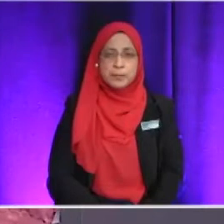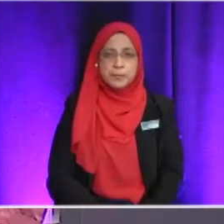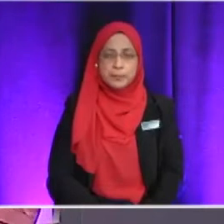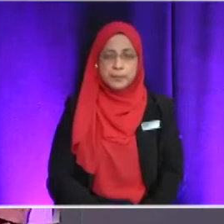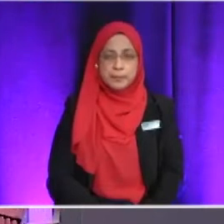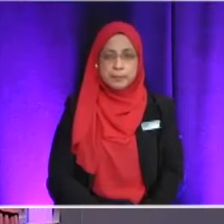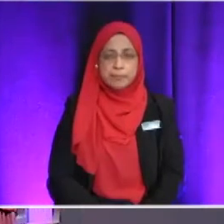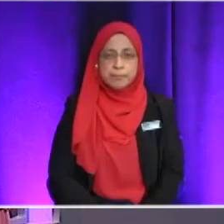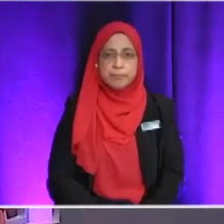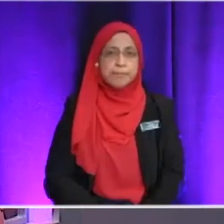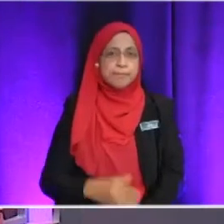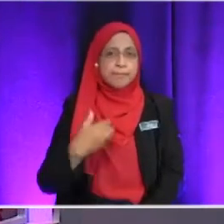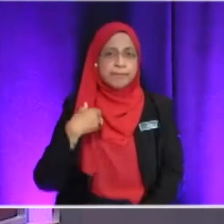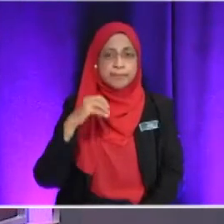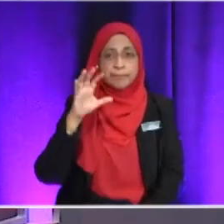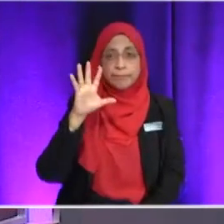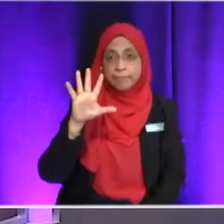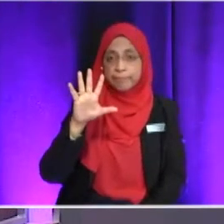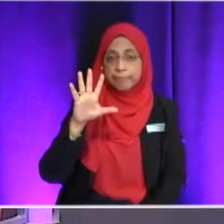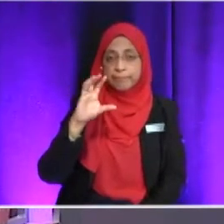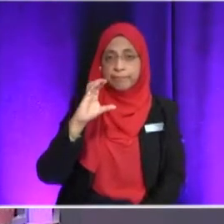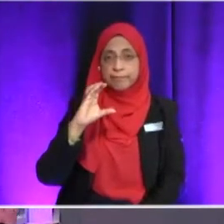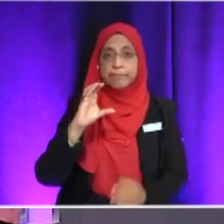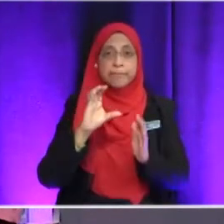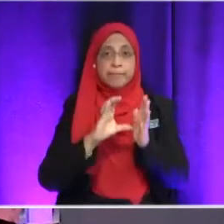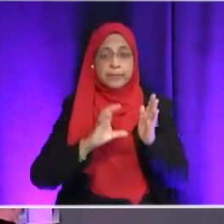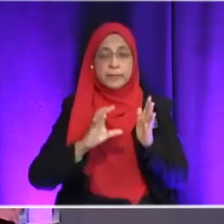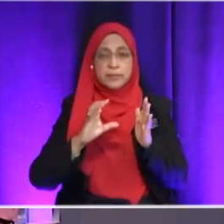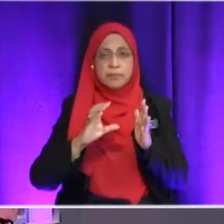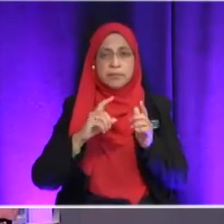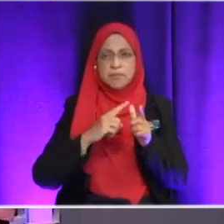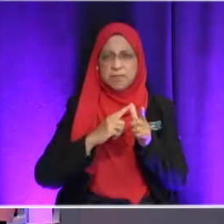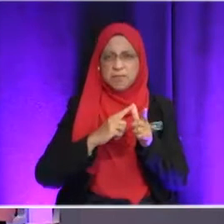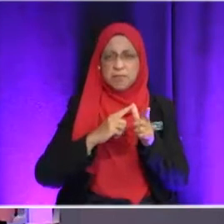45 ciri-ciri hasil Wayan yang produksikan pertama